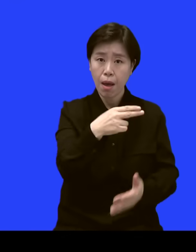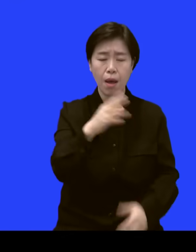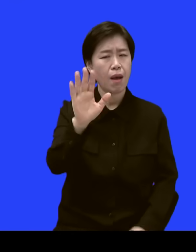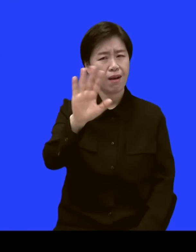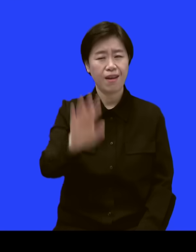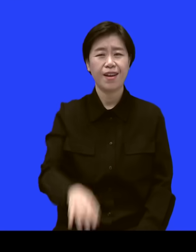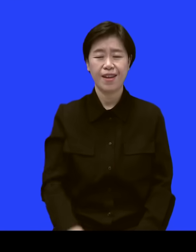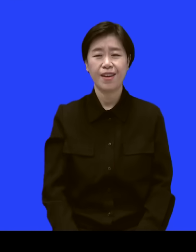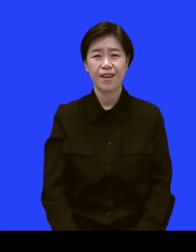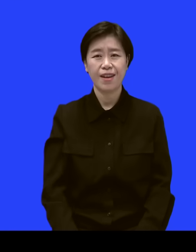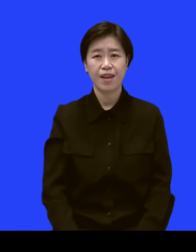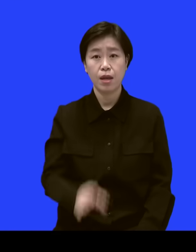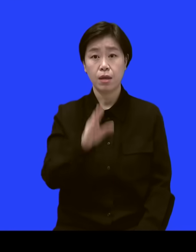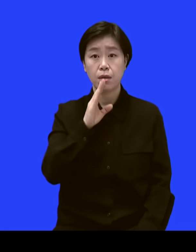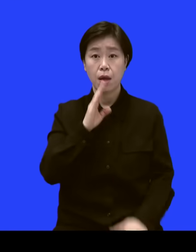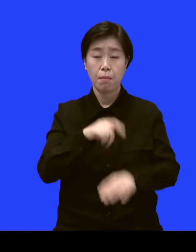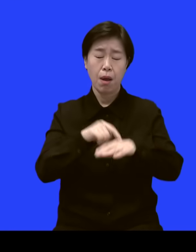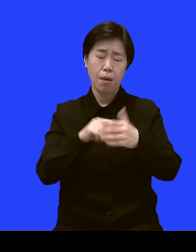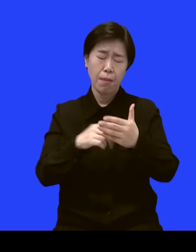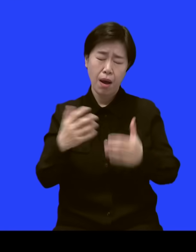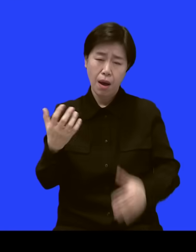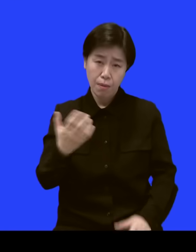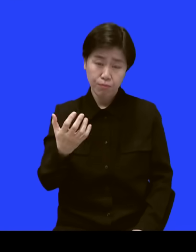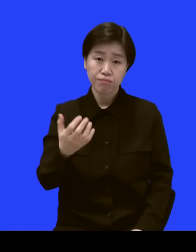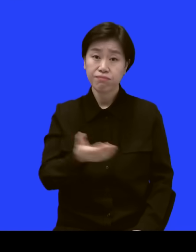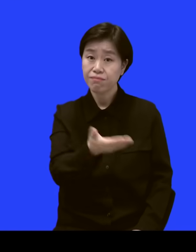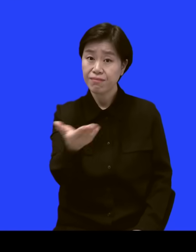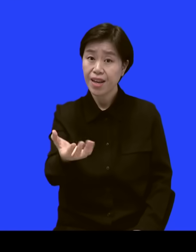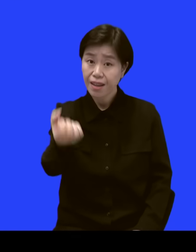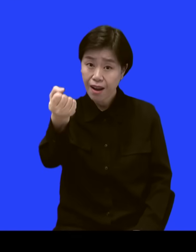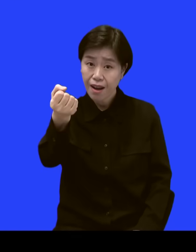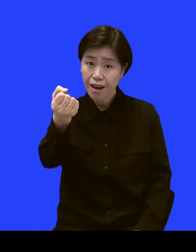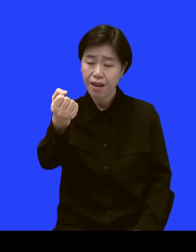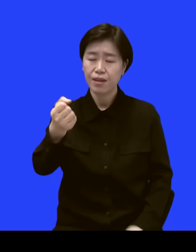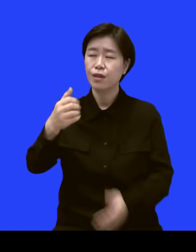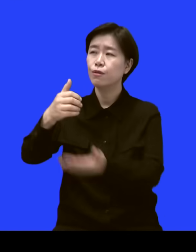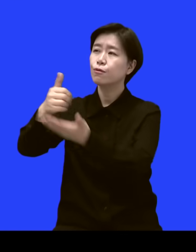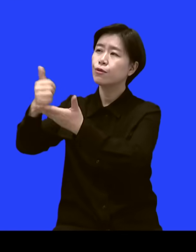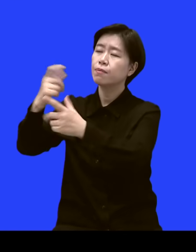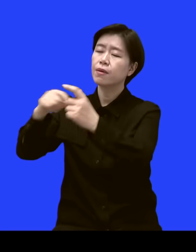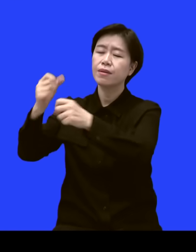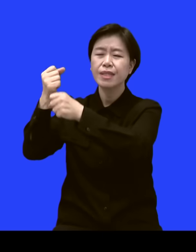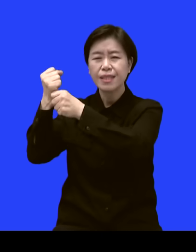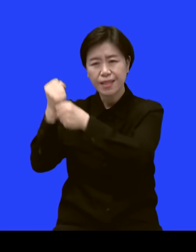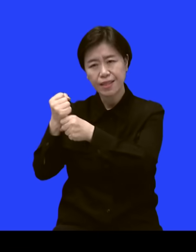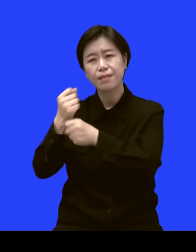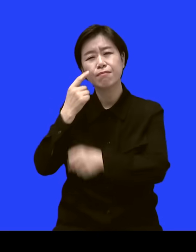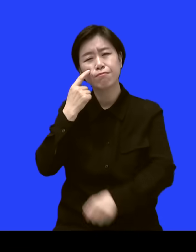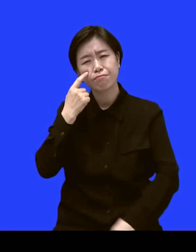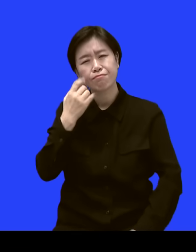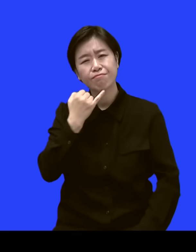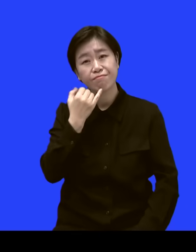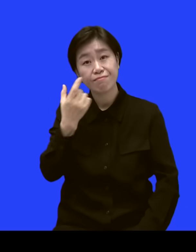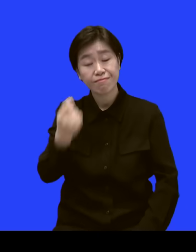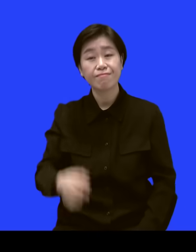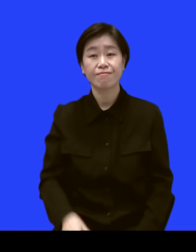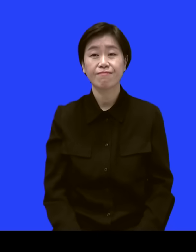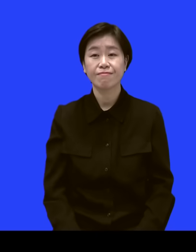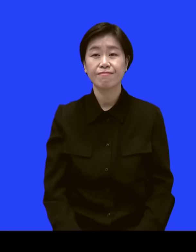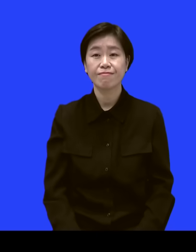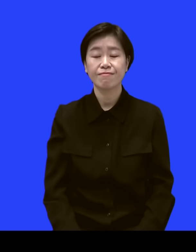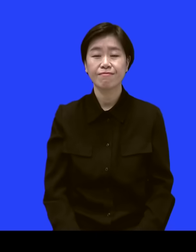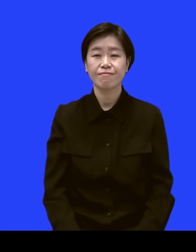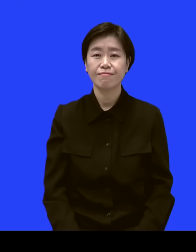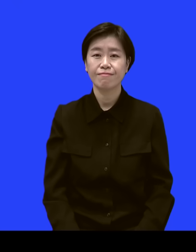네. 진짜 내가 마음이 아프시다면 아까 그 마지막 말처럼 주님께 의지를 하는 이 영상을 보시고 그런 분들이 좀